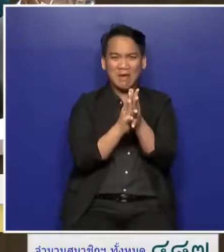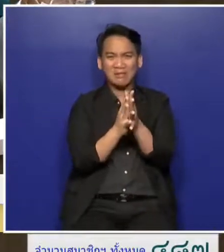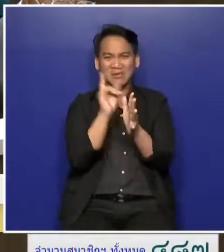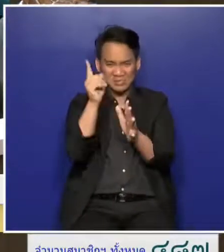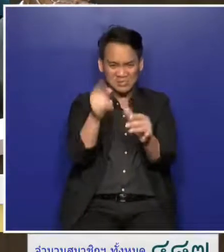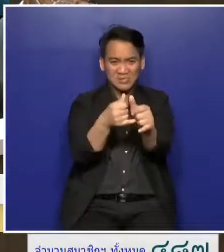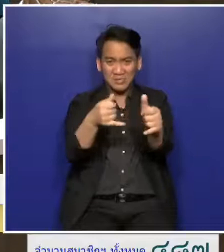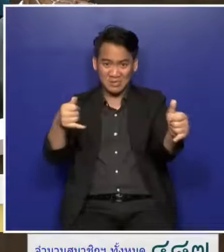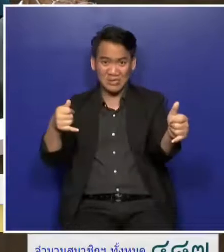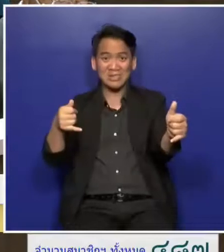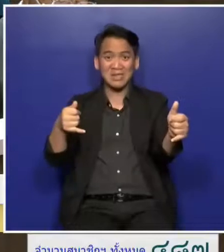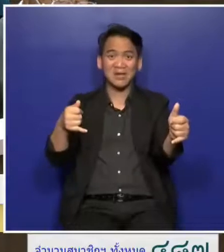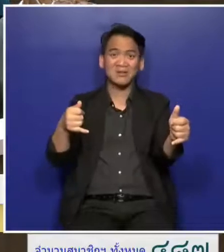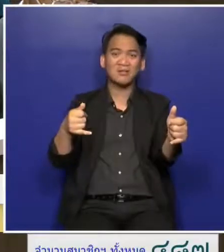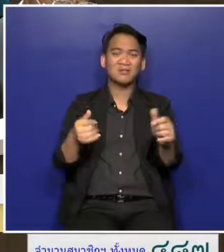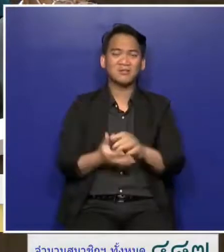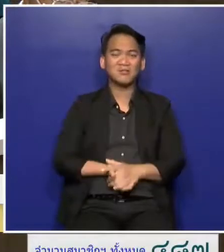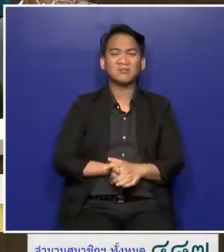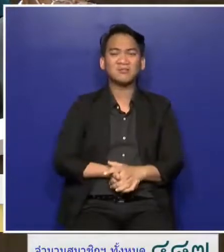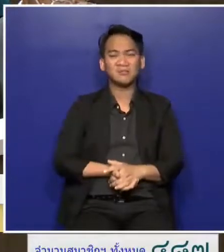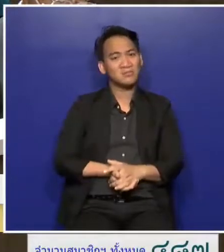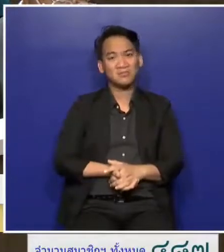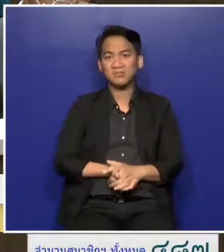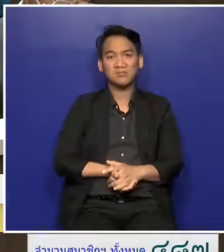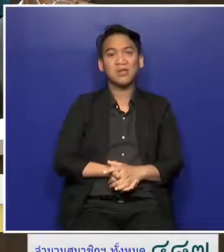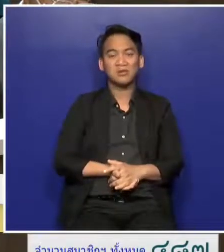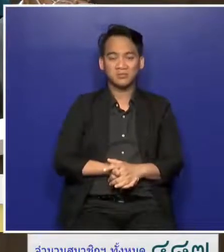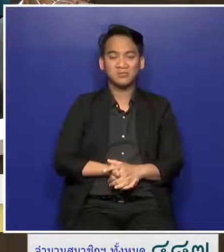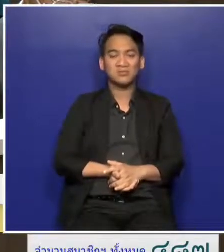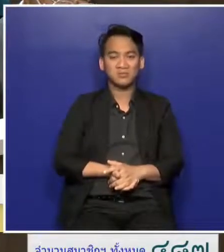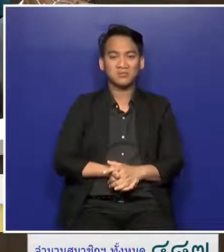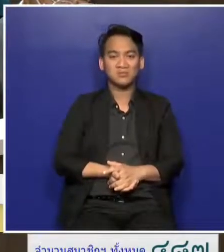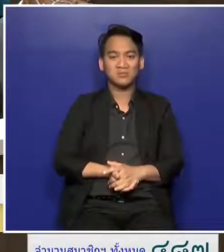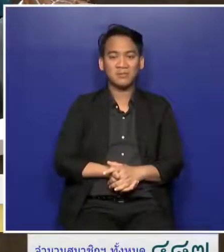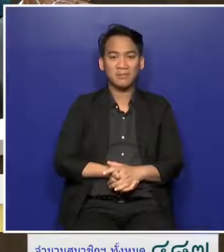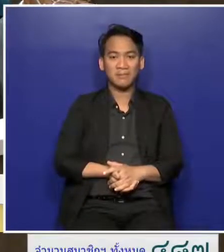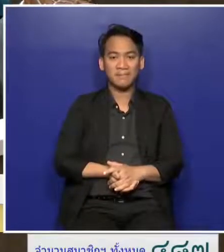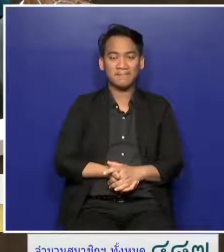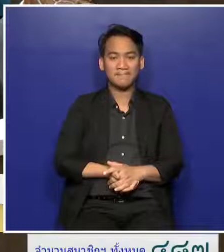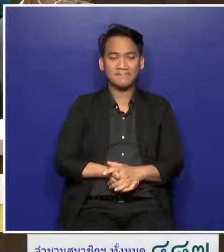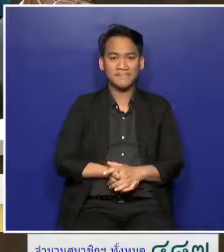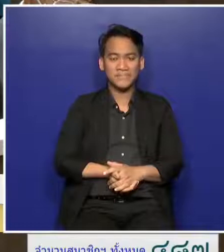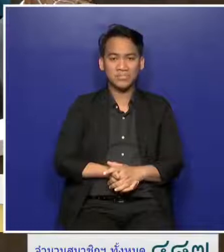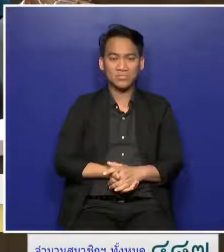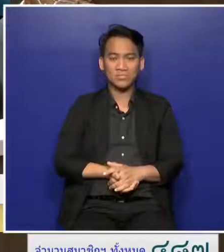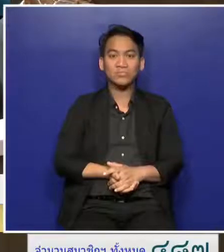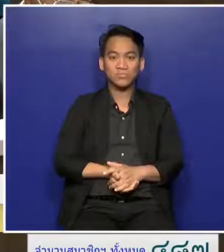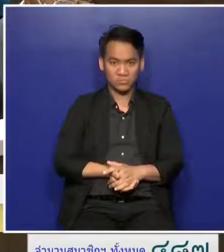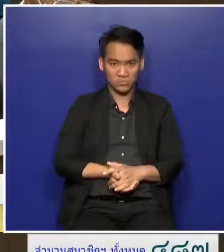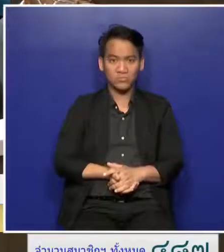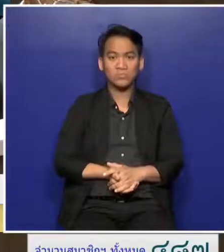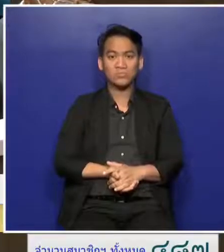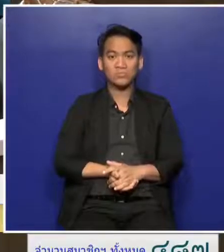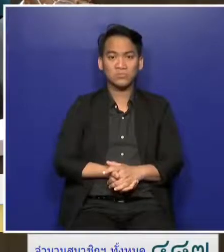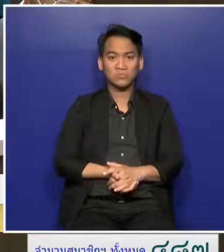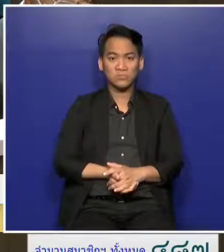ทางการป้กนโรค นั้นีเข้านั้นแะยกระดบขึนมาส่นมาตราการต้นเหตุที่แงงานต่างด้า